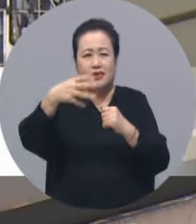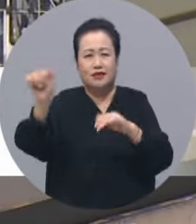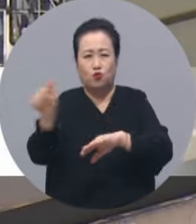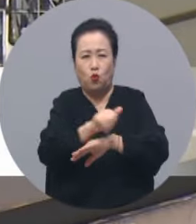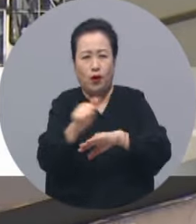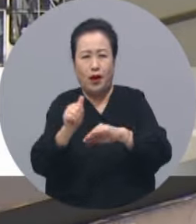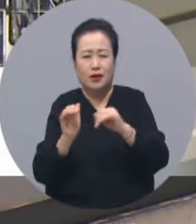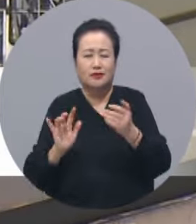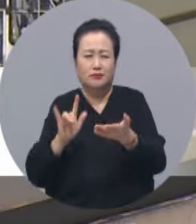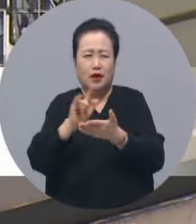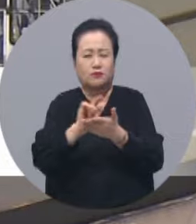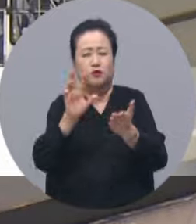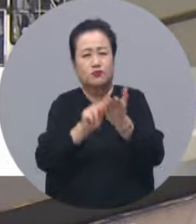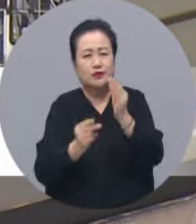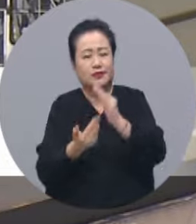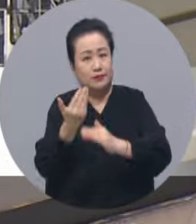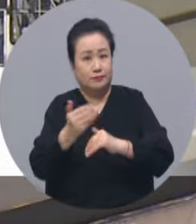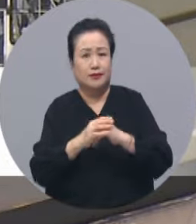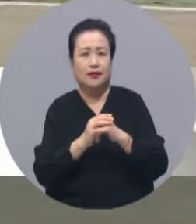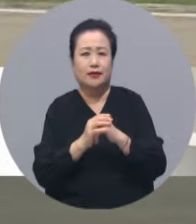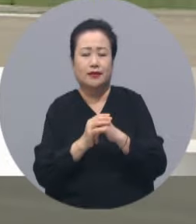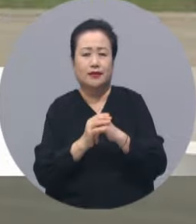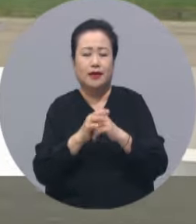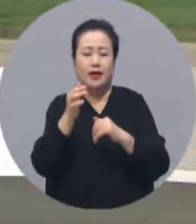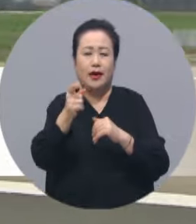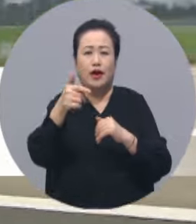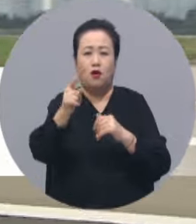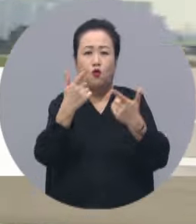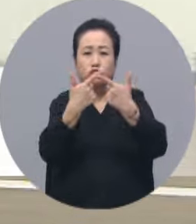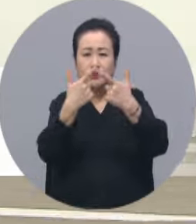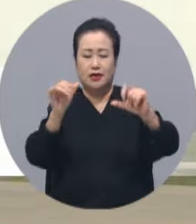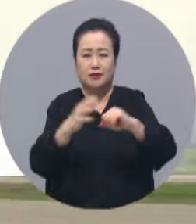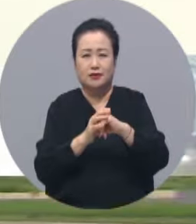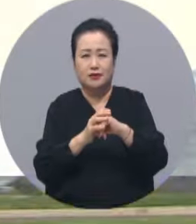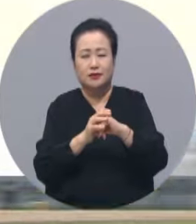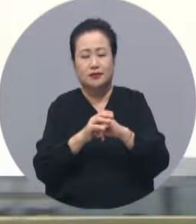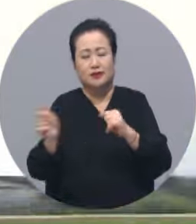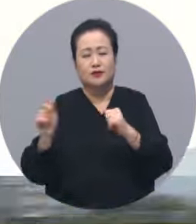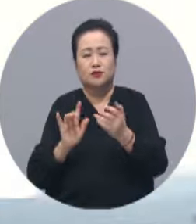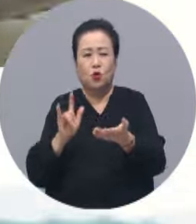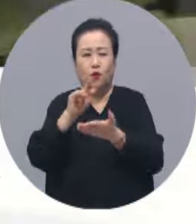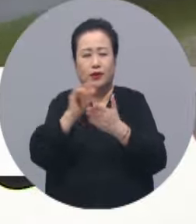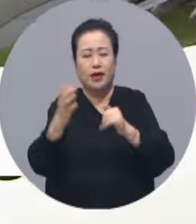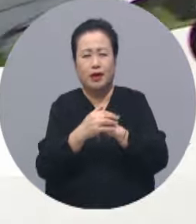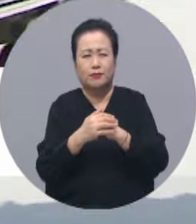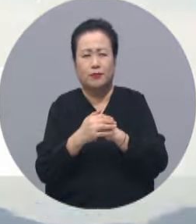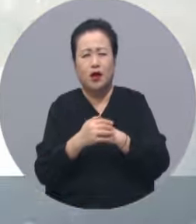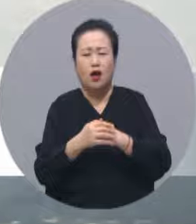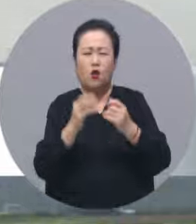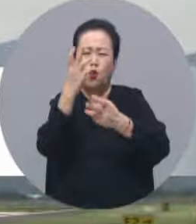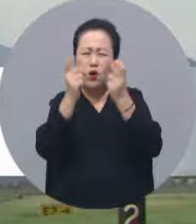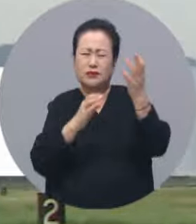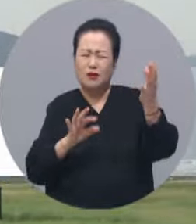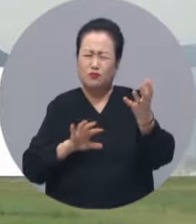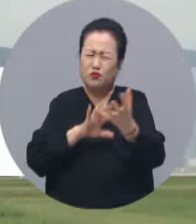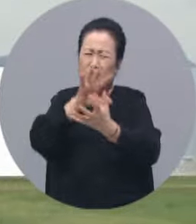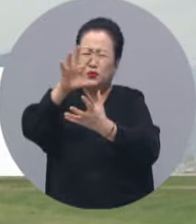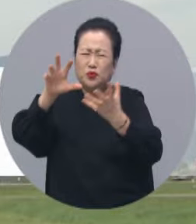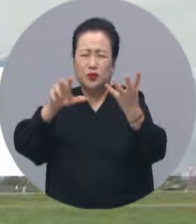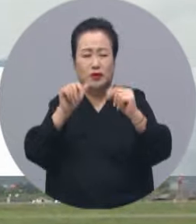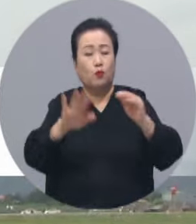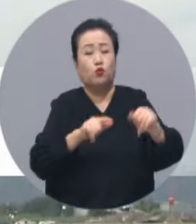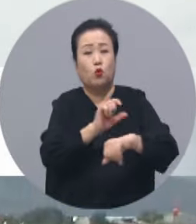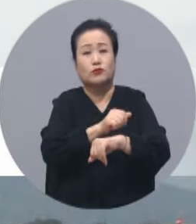운항에 차질이 빚어지고 있습니다. 에어부산은 발리 응우라이 공항에 발효된 화산재 영향 예보로 인해서 오늘